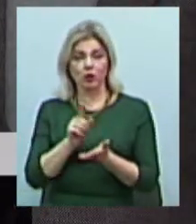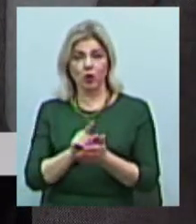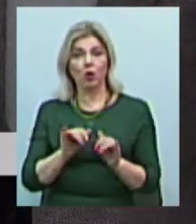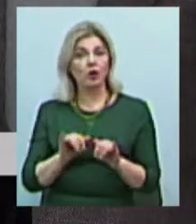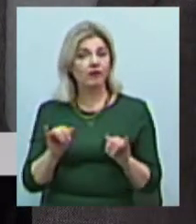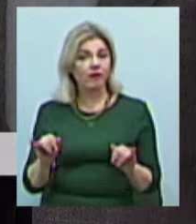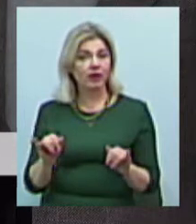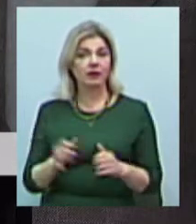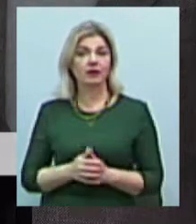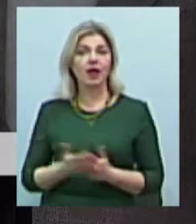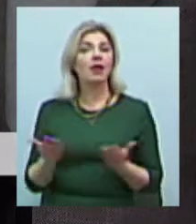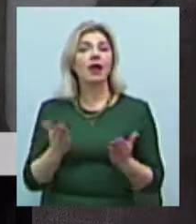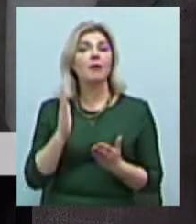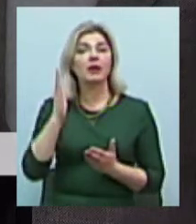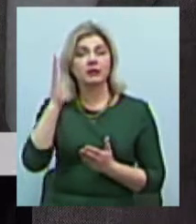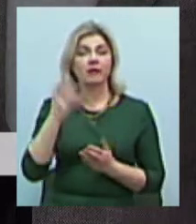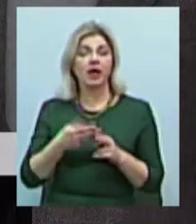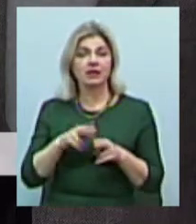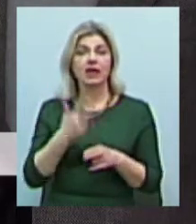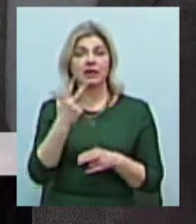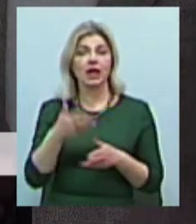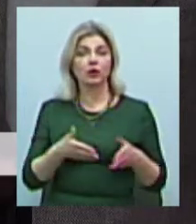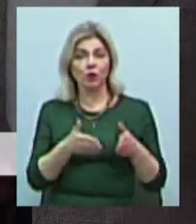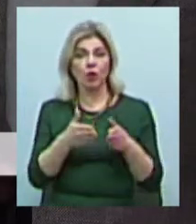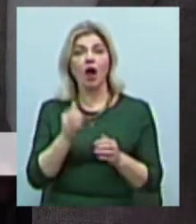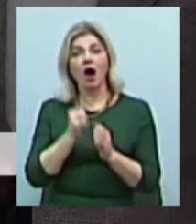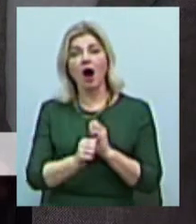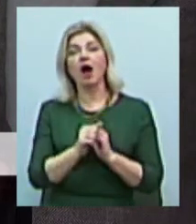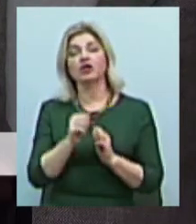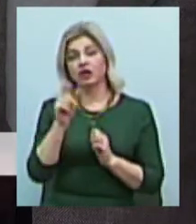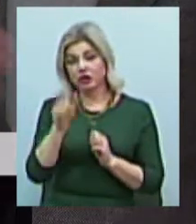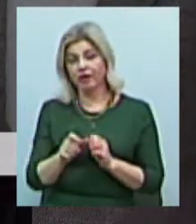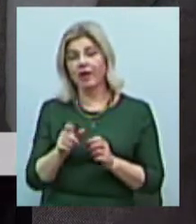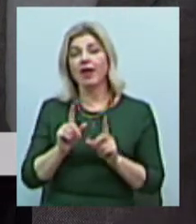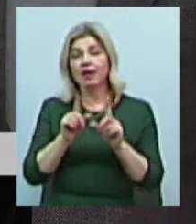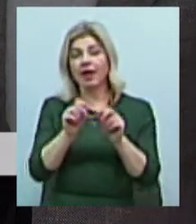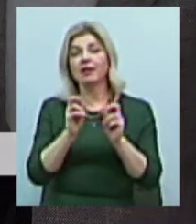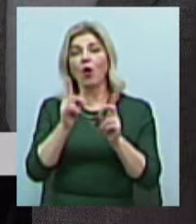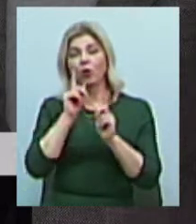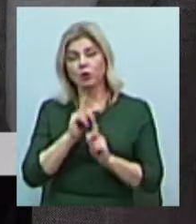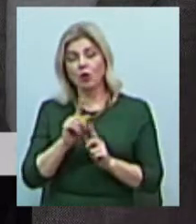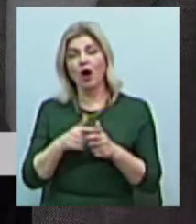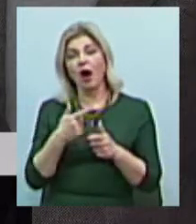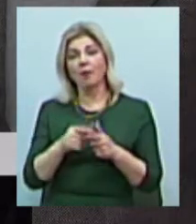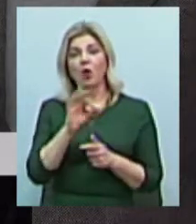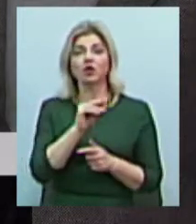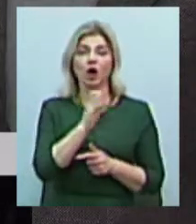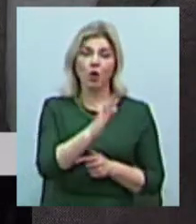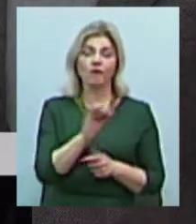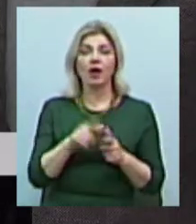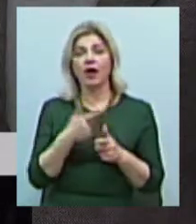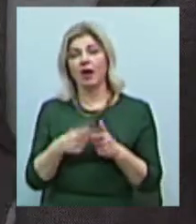розвиватися, які перспективи у цих 3 доріг? Бо кожен же їде так, як йому зручніше. Або по старій Очаківській, або з Березанської